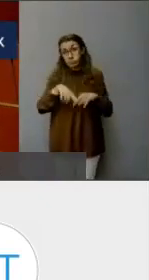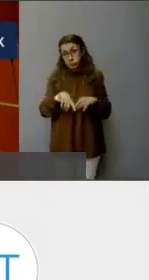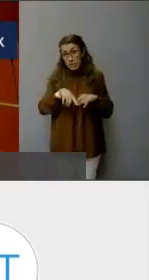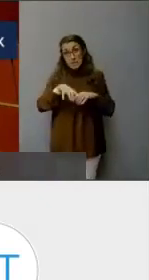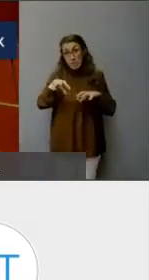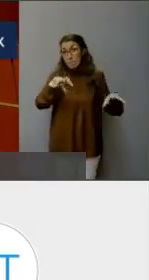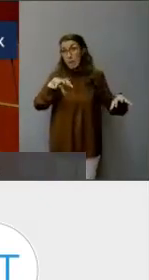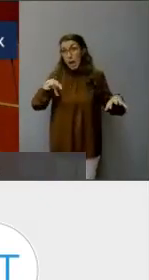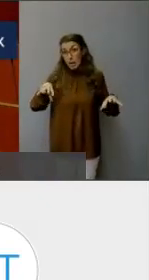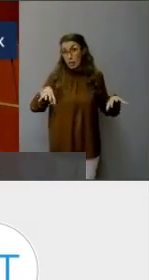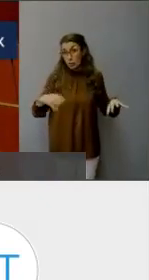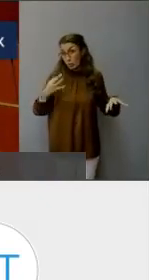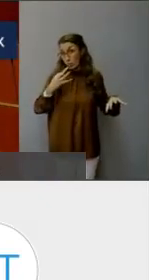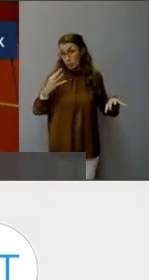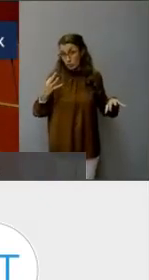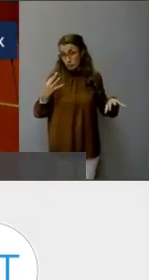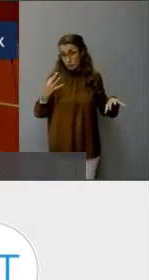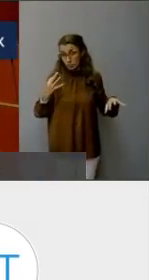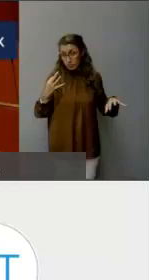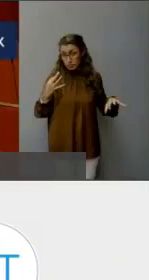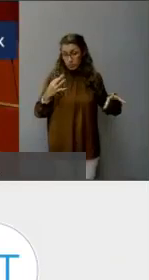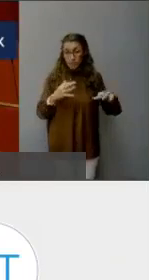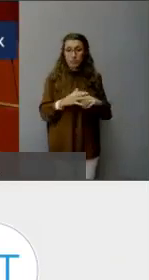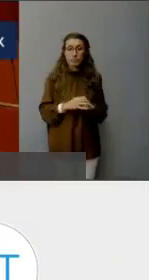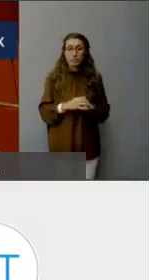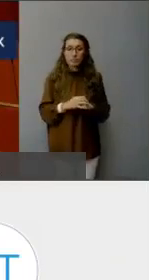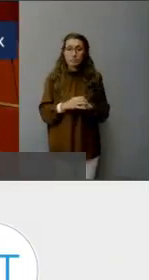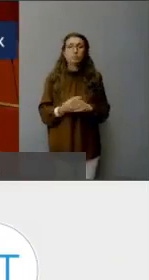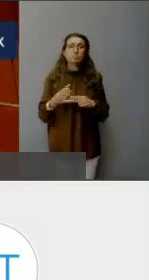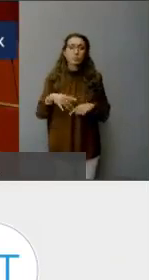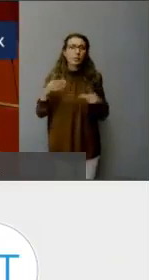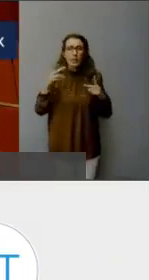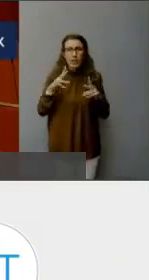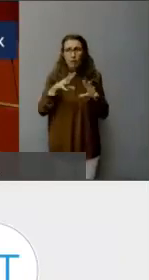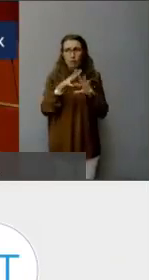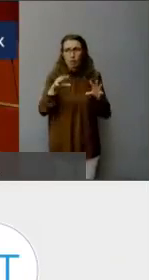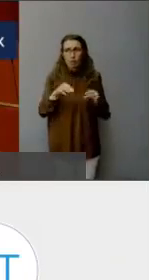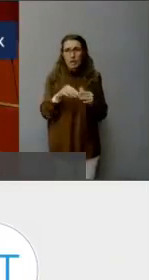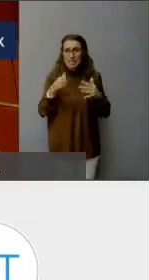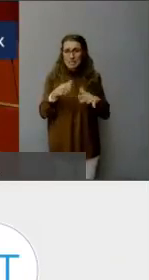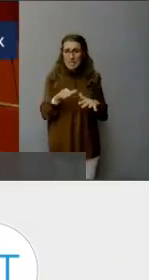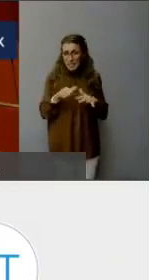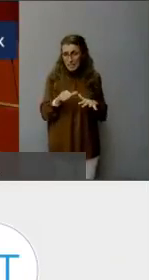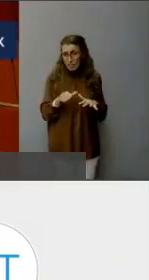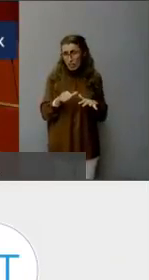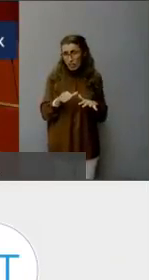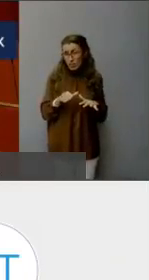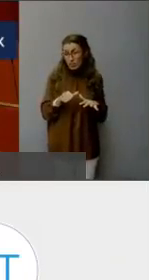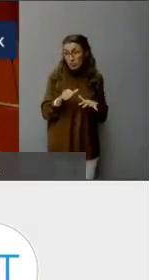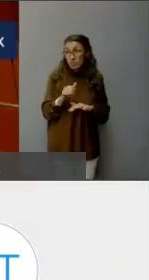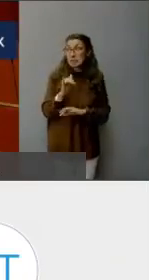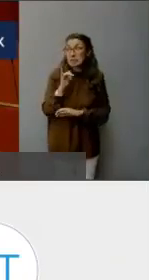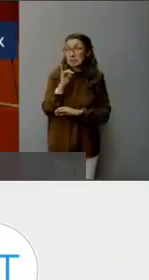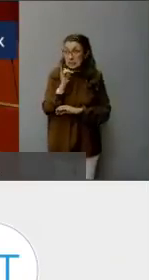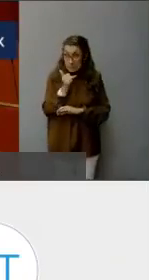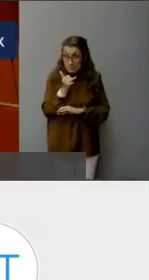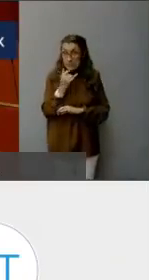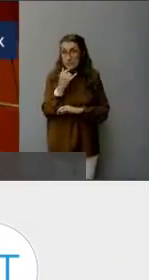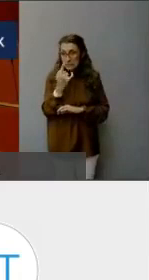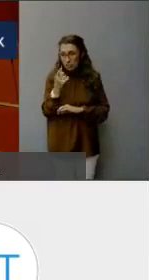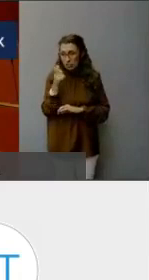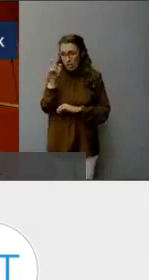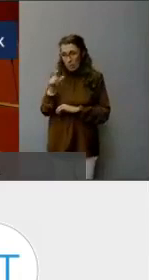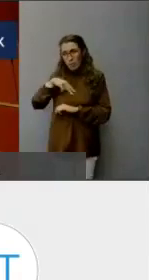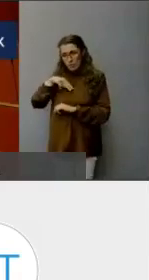due villini questo in questo modo limitiamo a 16 le villette questo dice sì per carità un grosso danno per il proprietario norme